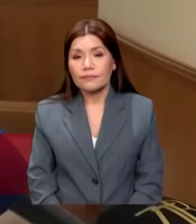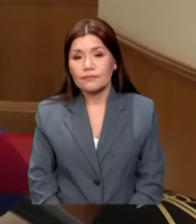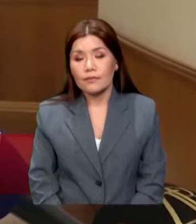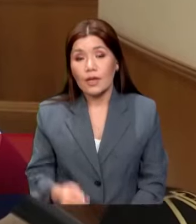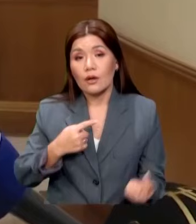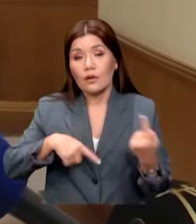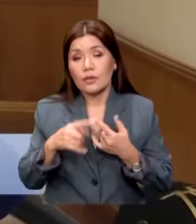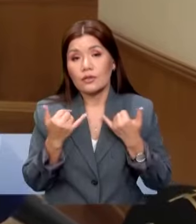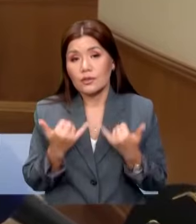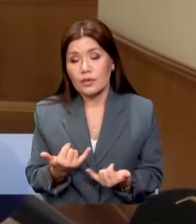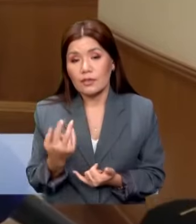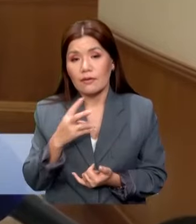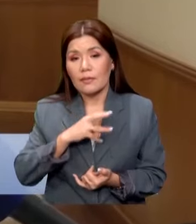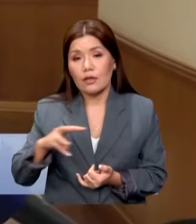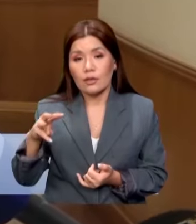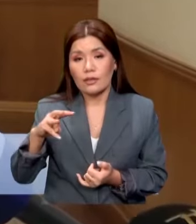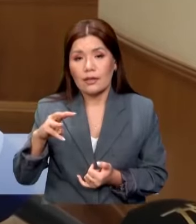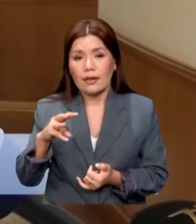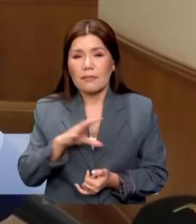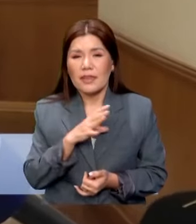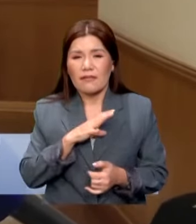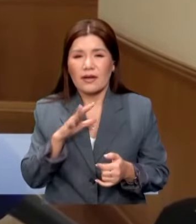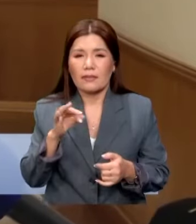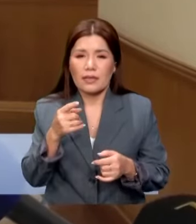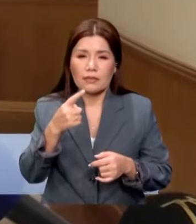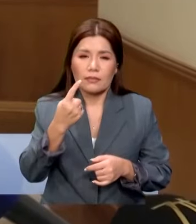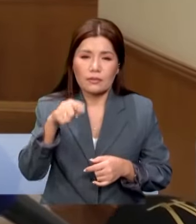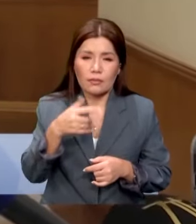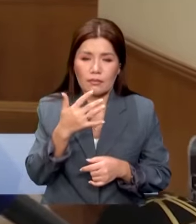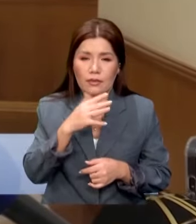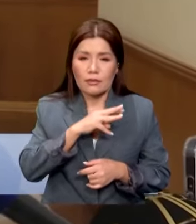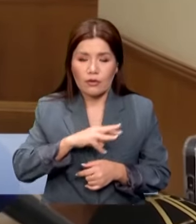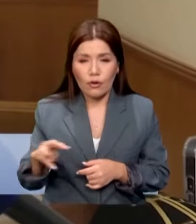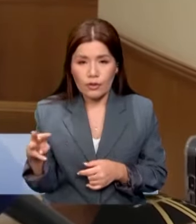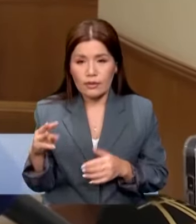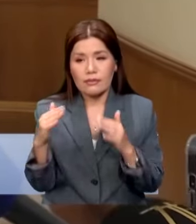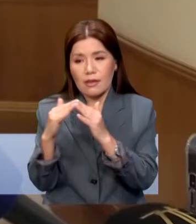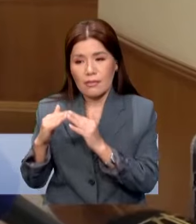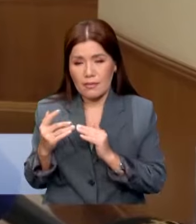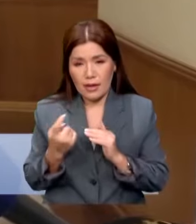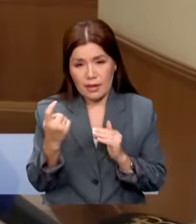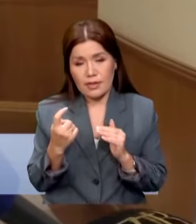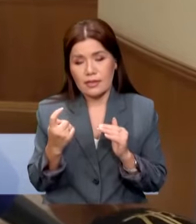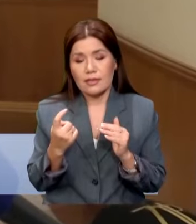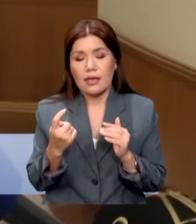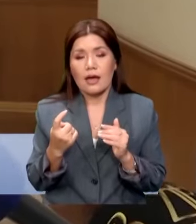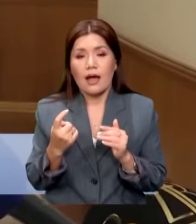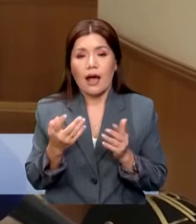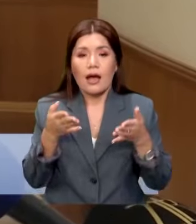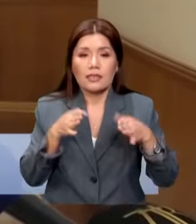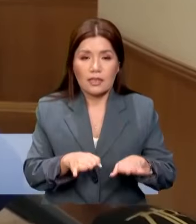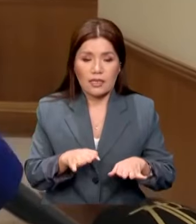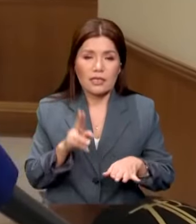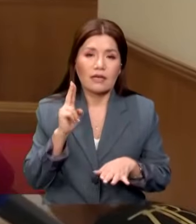У нас сегодня 2,2 миллиона бытовых потребителей. 1,5 миллиона – это как раз дома. То есть домохозяйство, и остальное